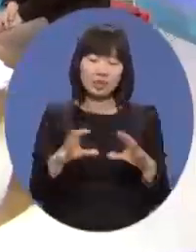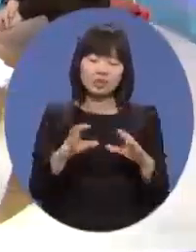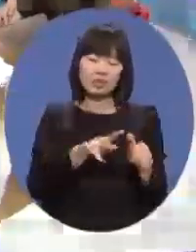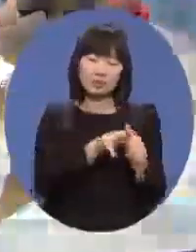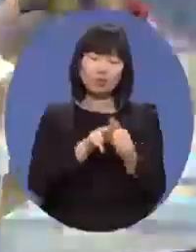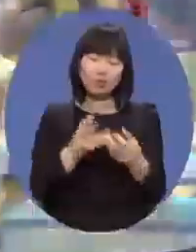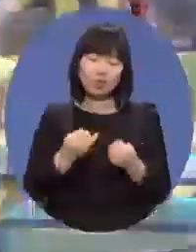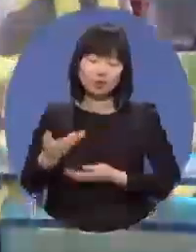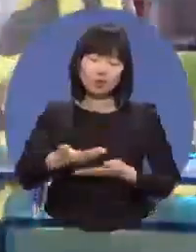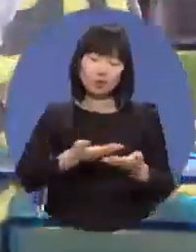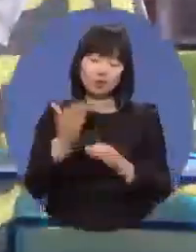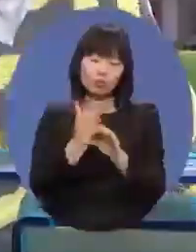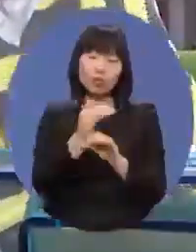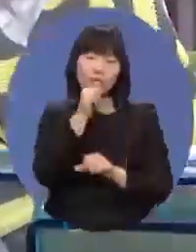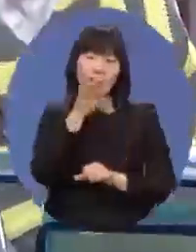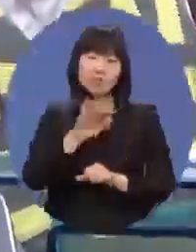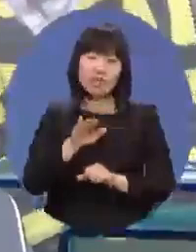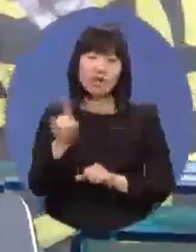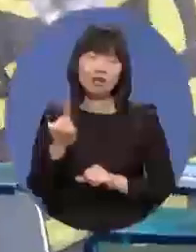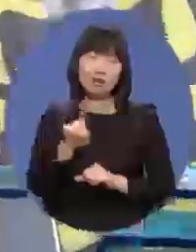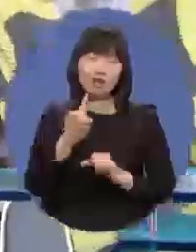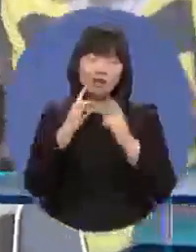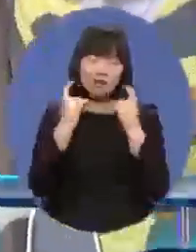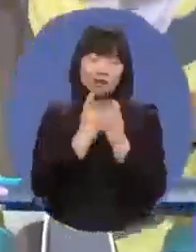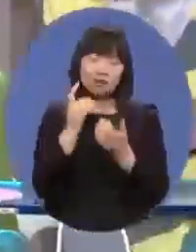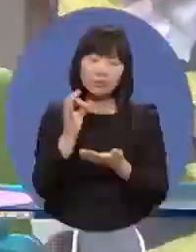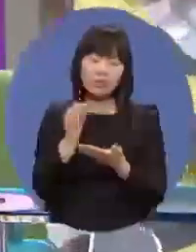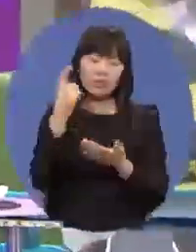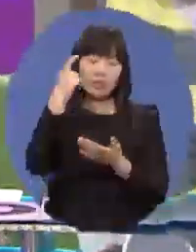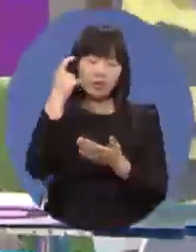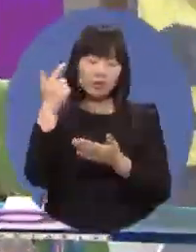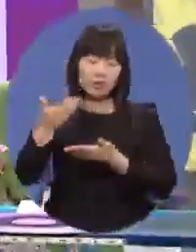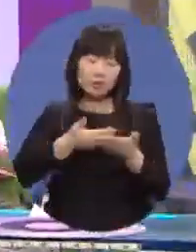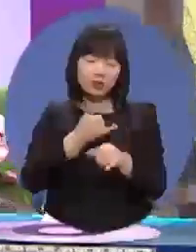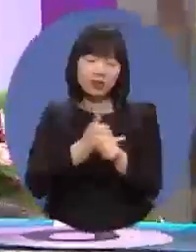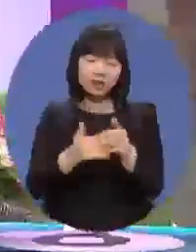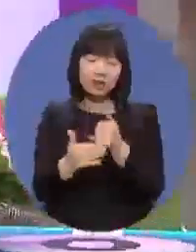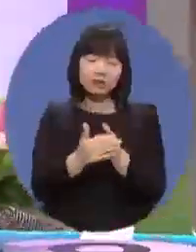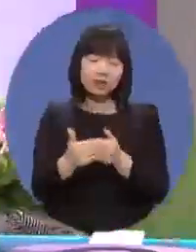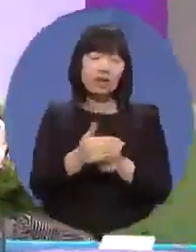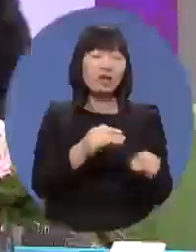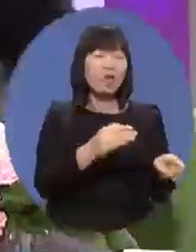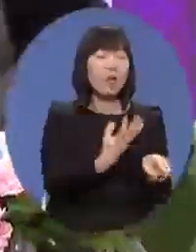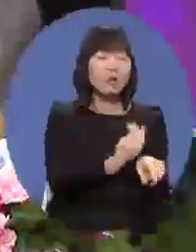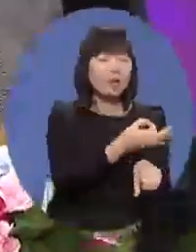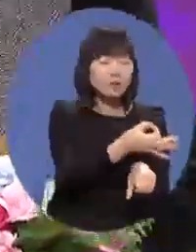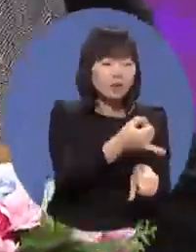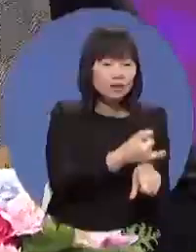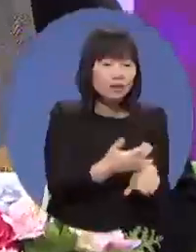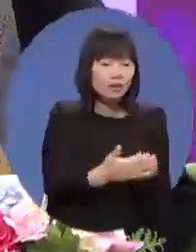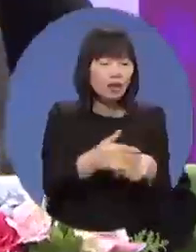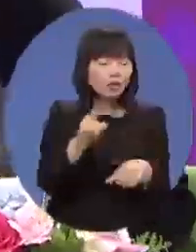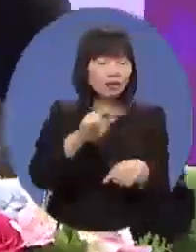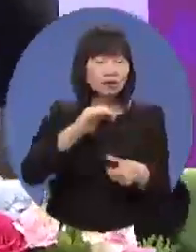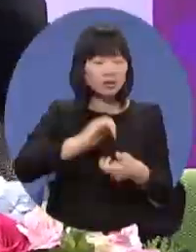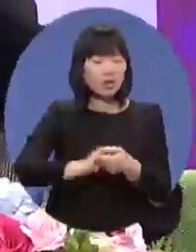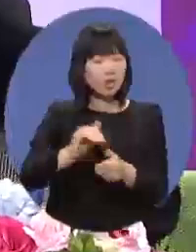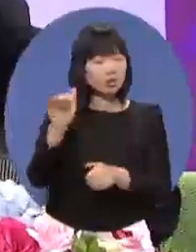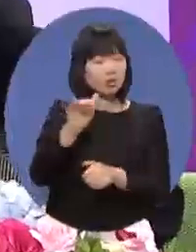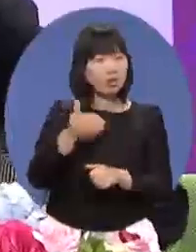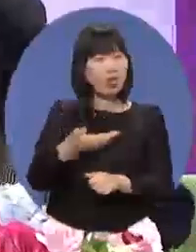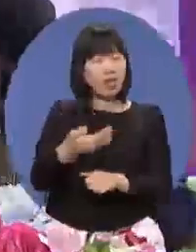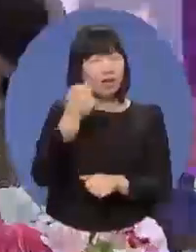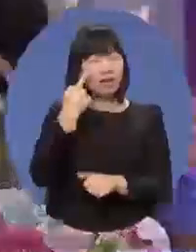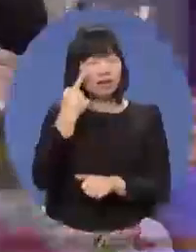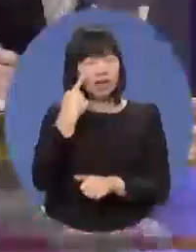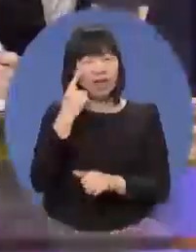정보를 많이 공유하시는데 네. 이런 어떤 용돈에 대한 것도 공유를 좀 하셔서 우리 네. 얼마 주니까 어느 정도 상한선을 주자 이렇게 하는 게